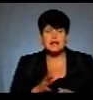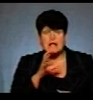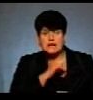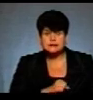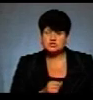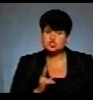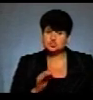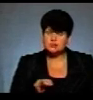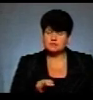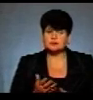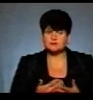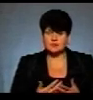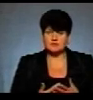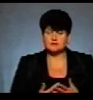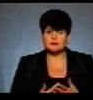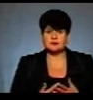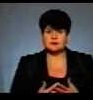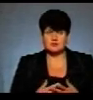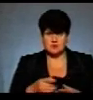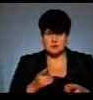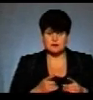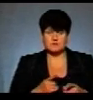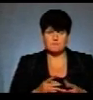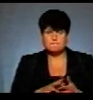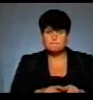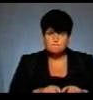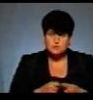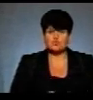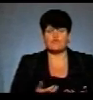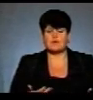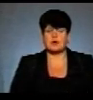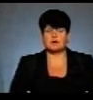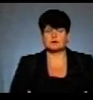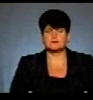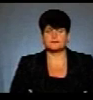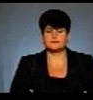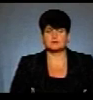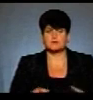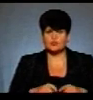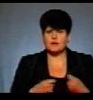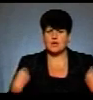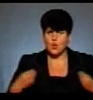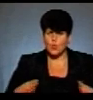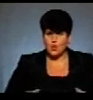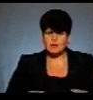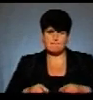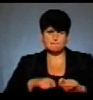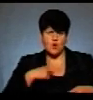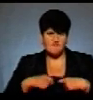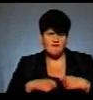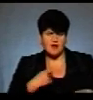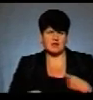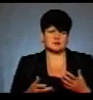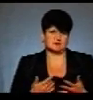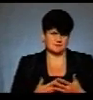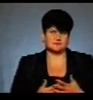крадіжки, так, цих речей, не просто ховання, а реально псування, пошкодження одягу, так, порвати, потягнути за